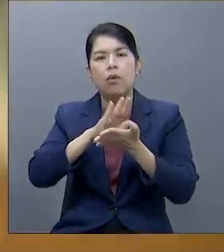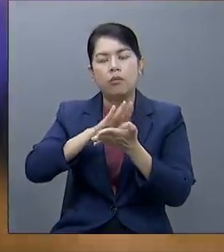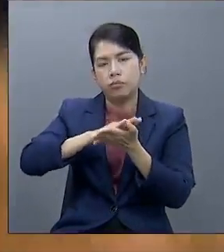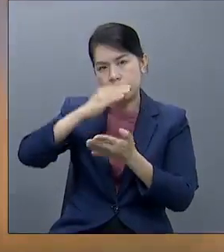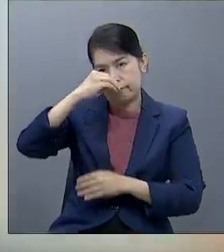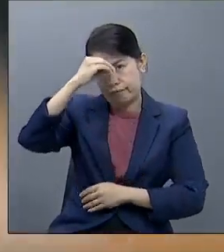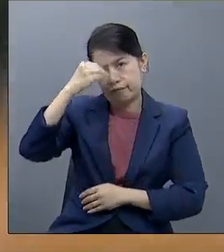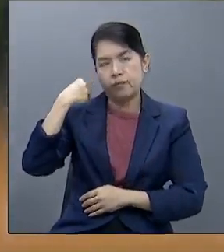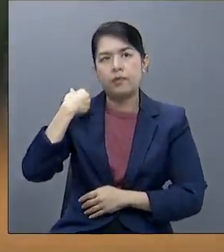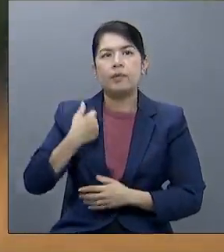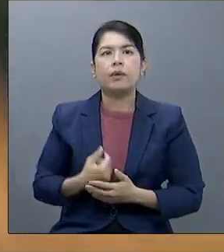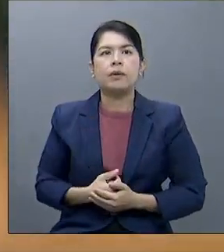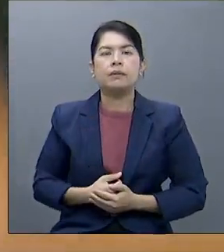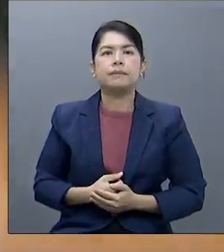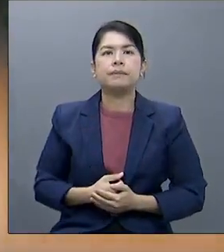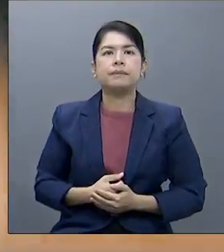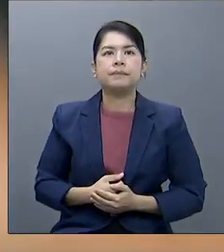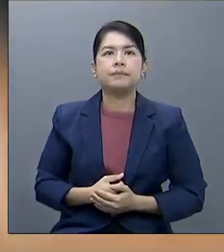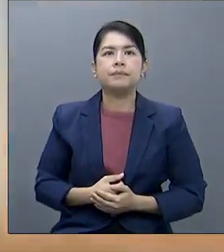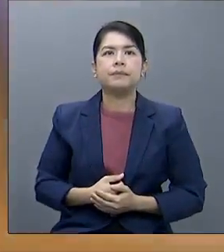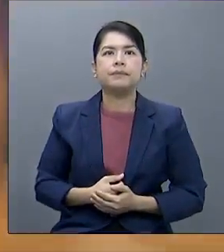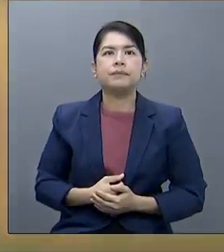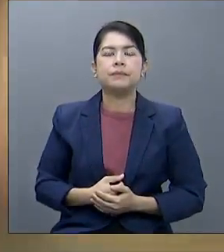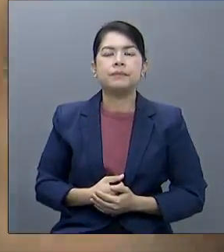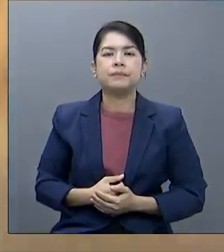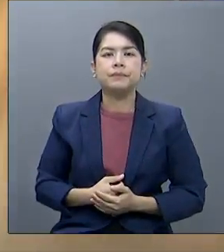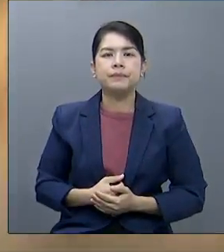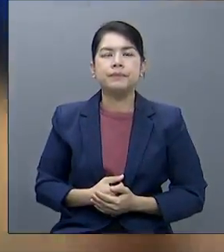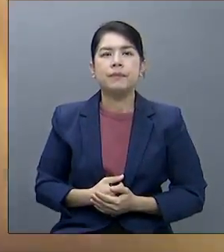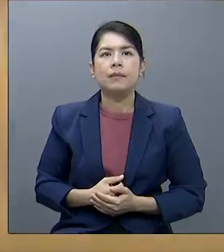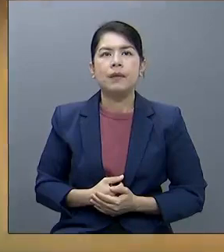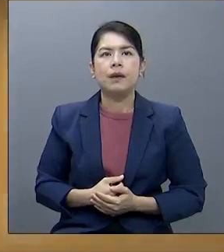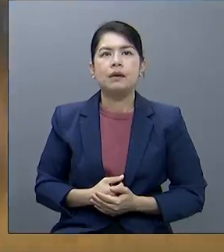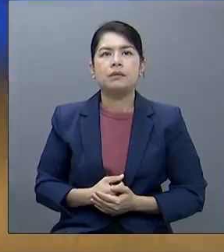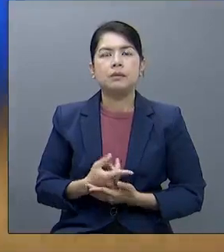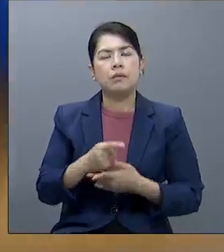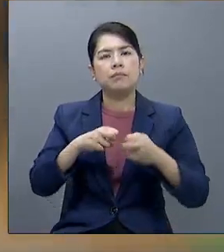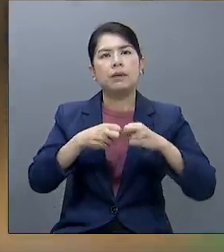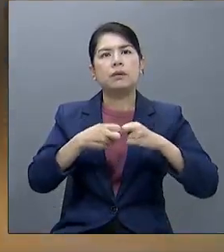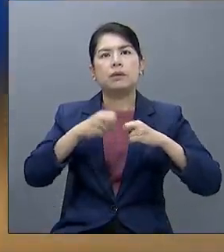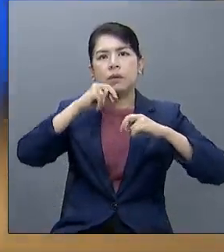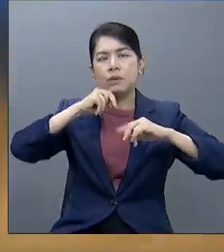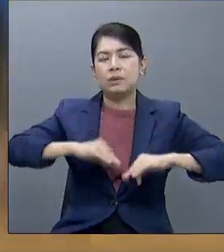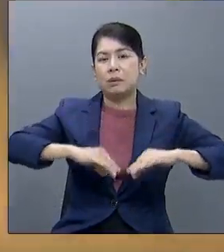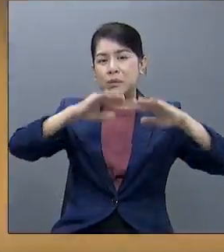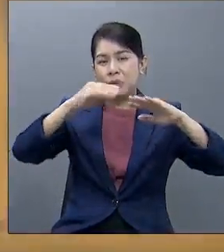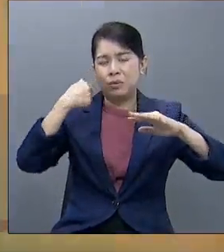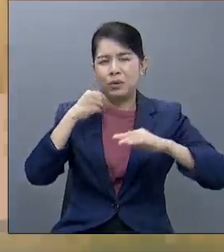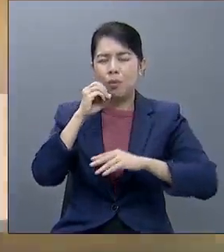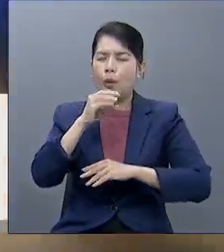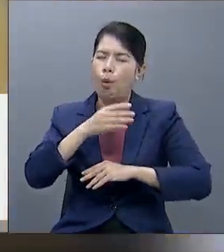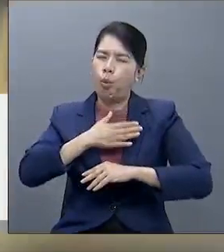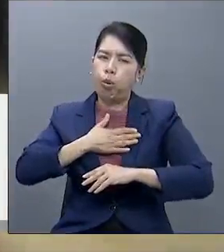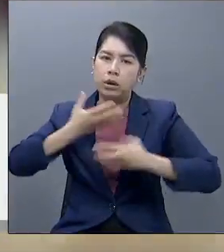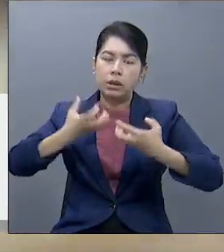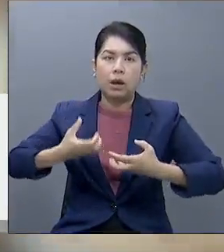เมตรไหมนู่นแหละตรงขอบน้ำนั่นเนาะ ตอนน้ำมาคนเห็นเหตุการณ์บอกว่าแรงมากและสูงร่ว